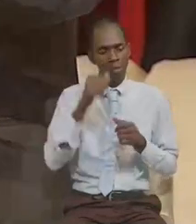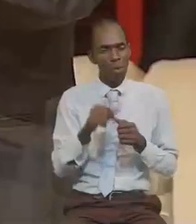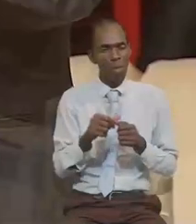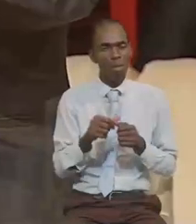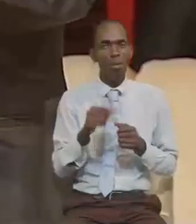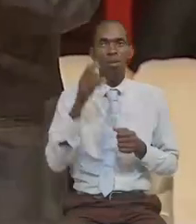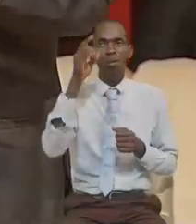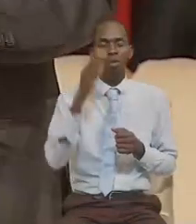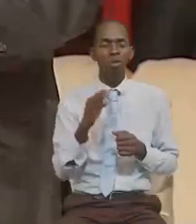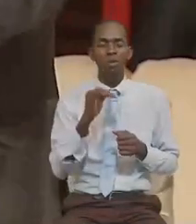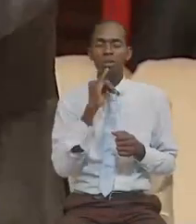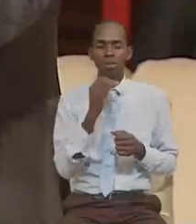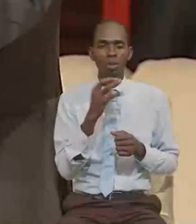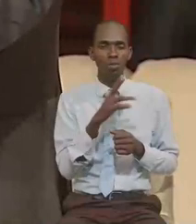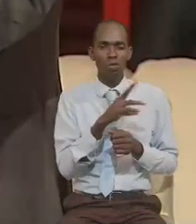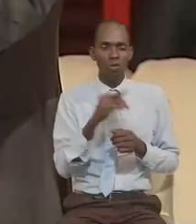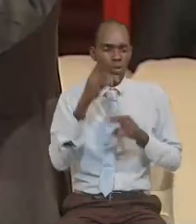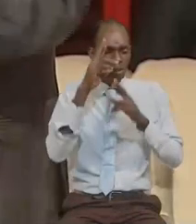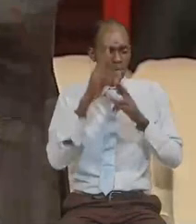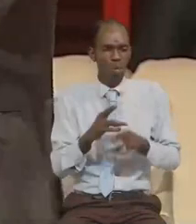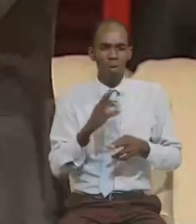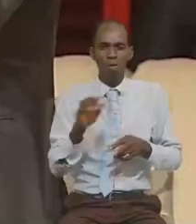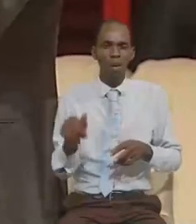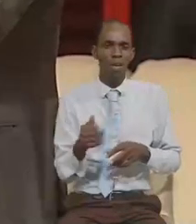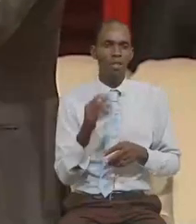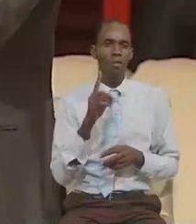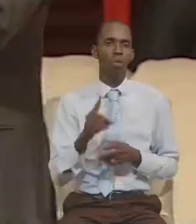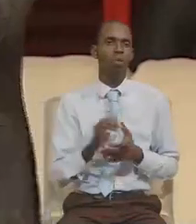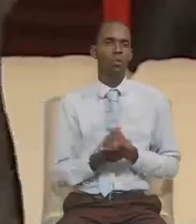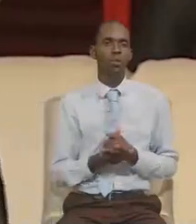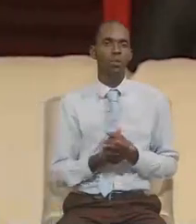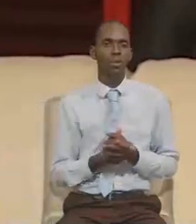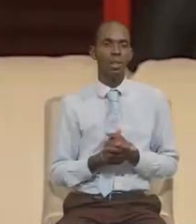Dieu ne fait acception de personne. Comme il a dit